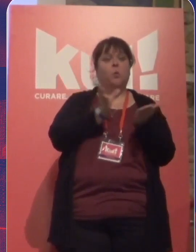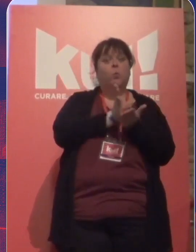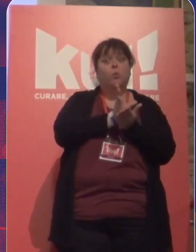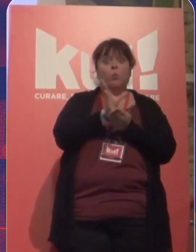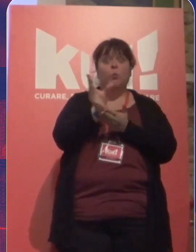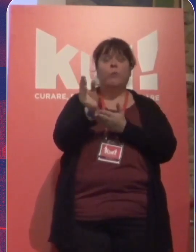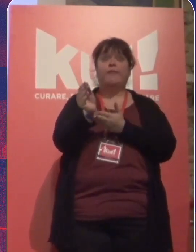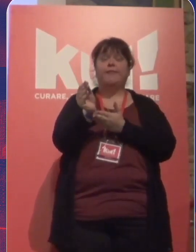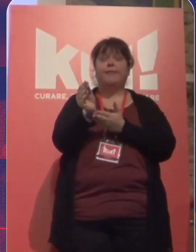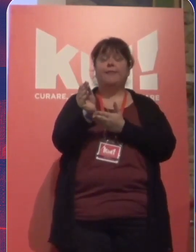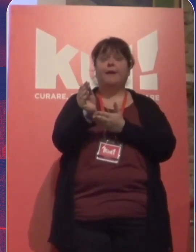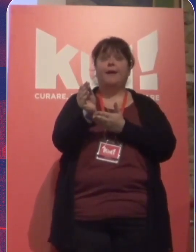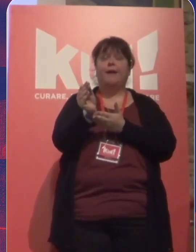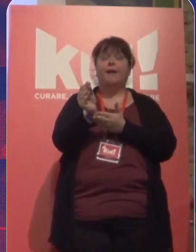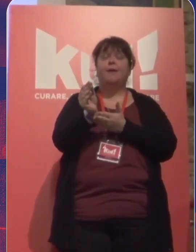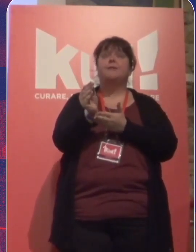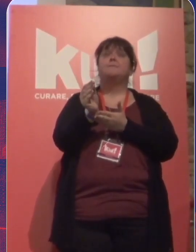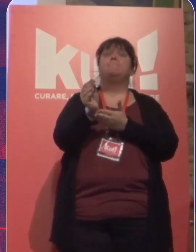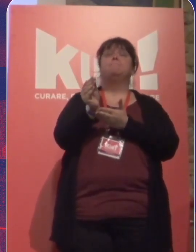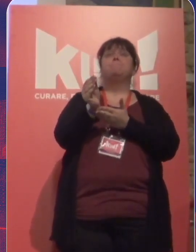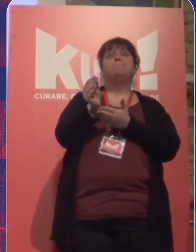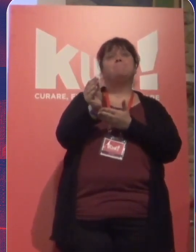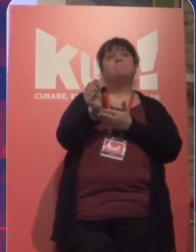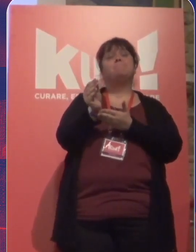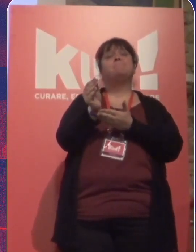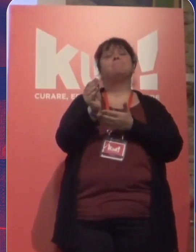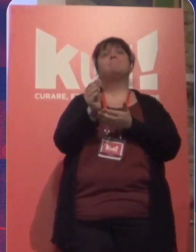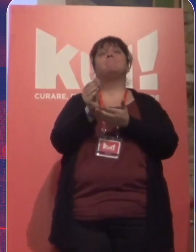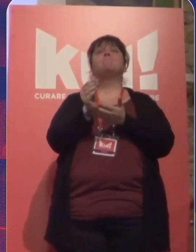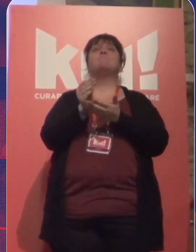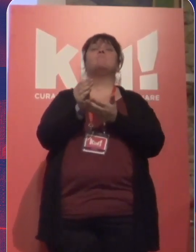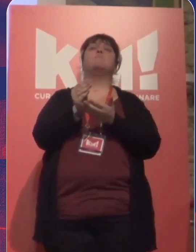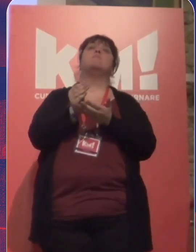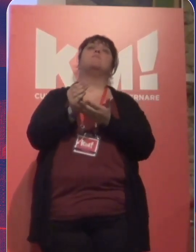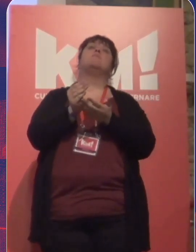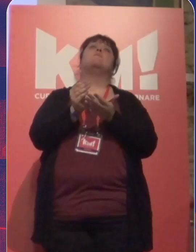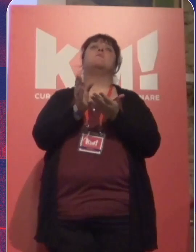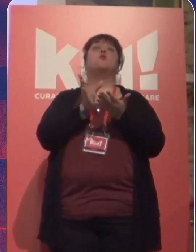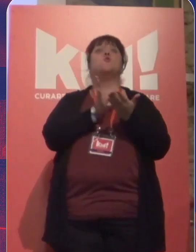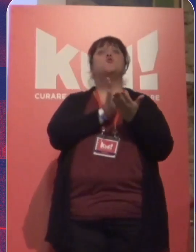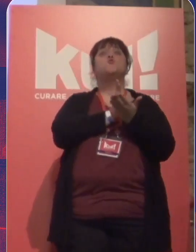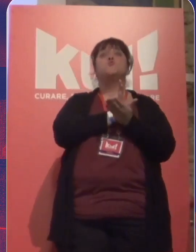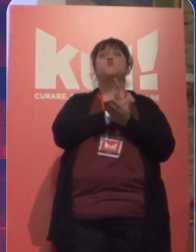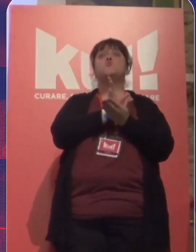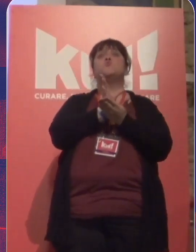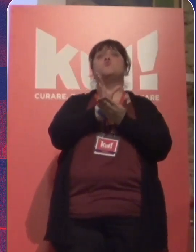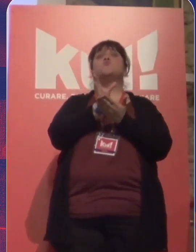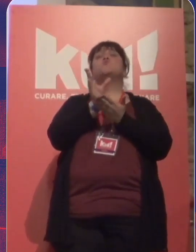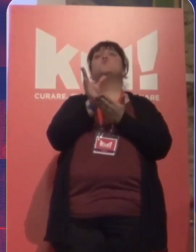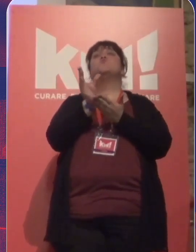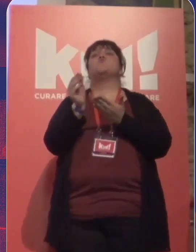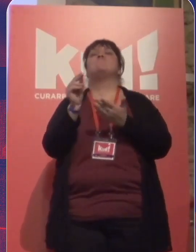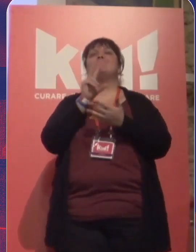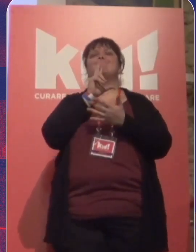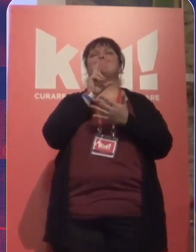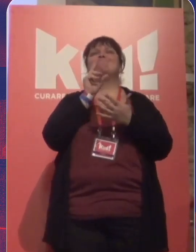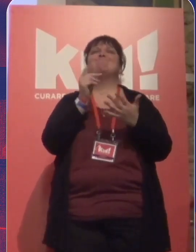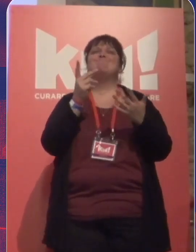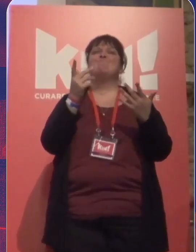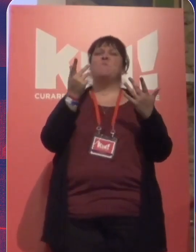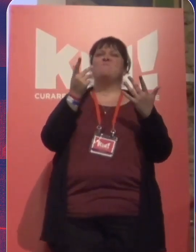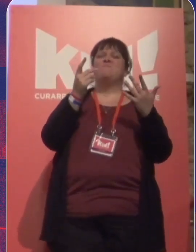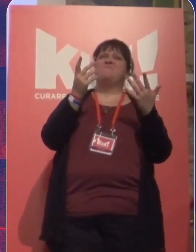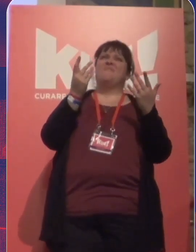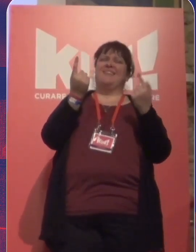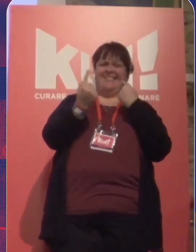di una dimensione che io chiamerei dell'uno melanconico cioè del fatto che